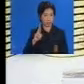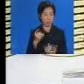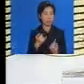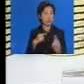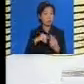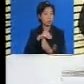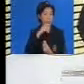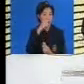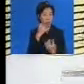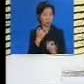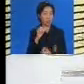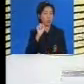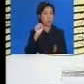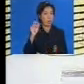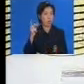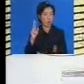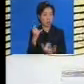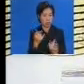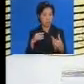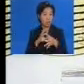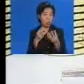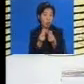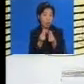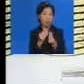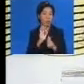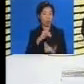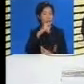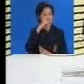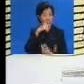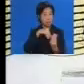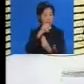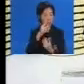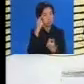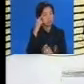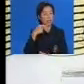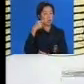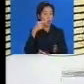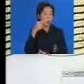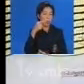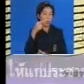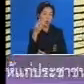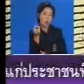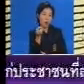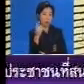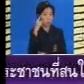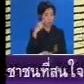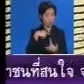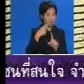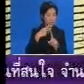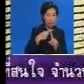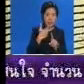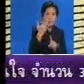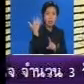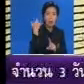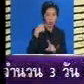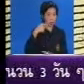เศรษฐกิจไทยนะครับมีการประเมินโดยสสคการปรับตัวเลขในไตรมาสที่ 2นะครับบอกว่ามีแนวโน้มติดลบน้อยลงเมื่อเทียบกับไตรมาสแรกที่ติดลบหนักกัน